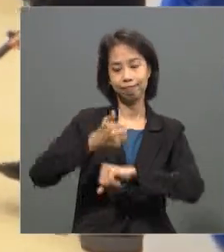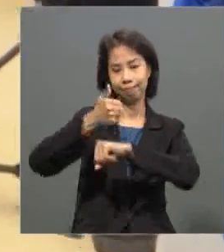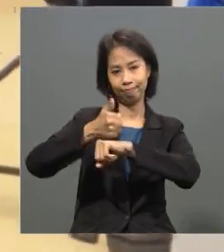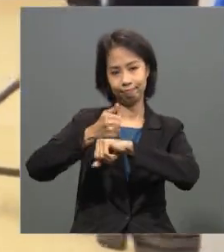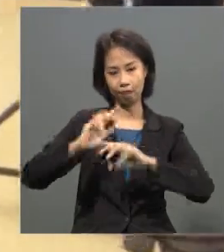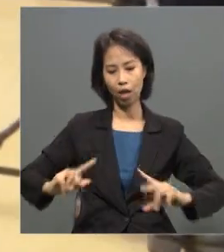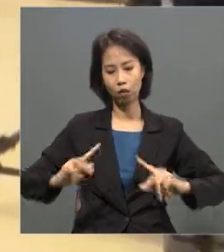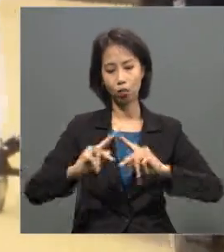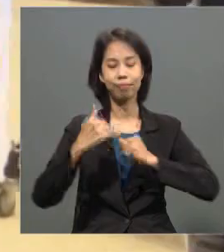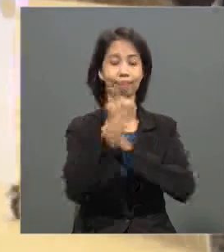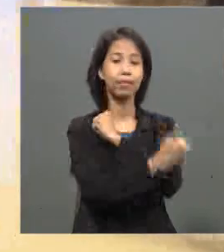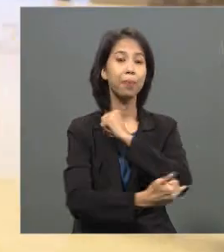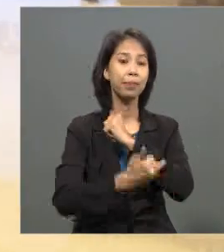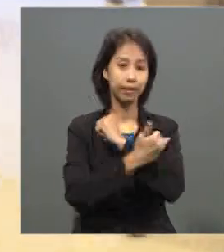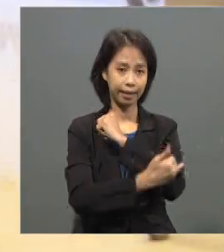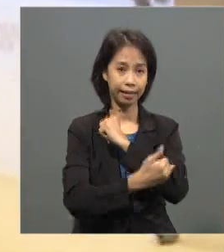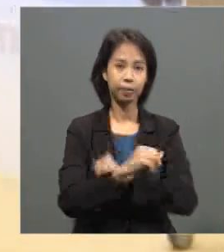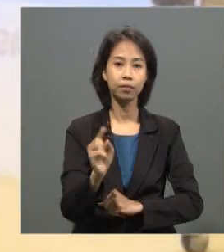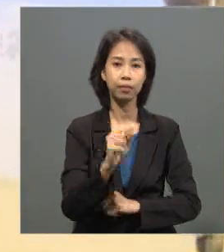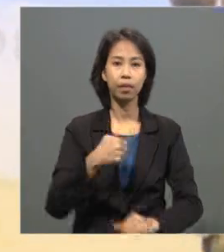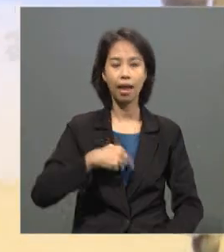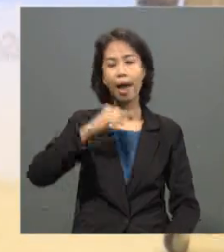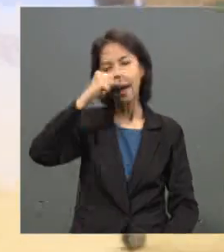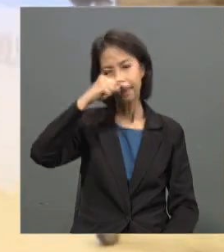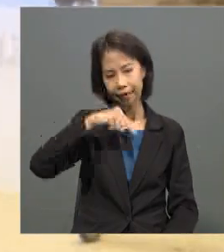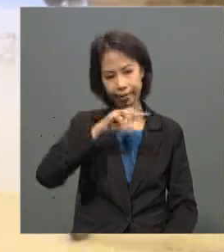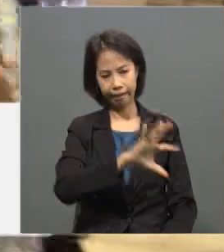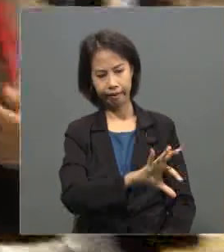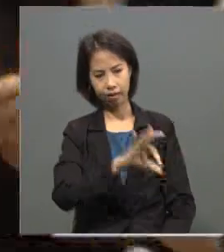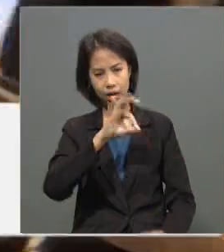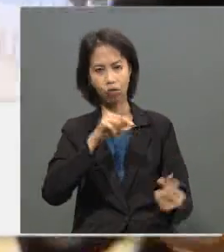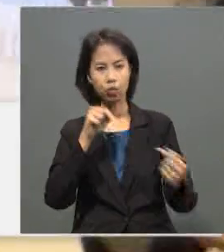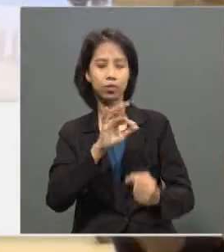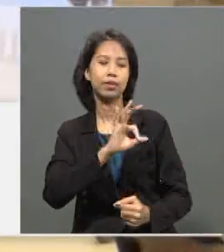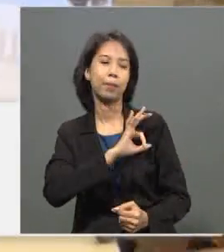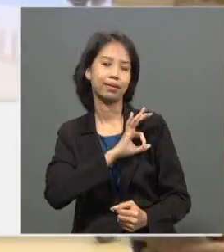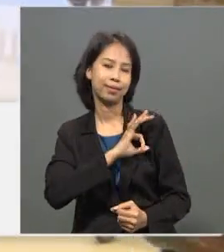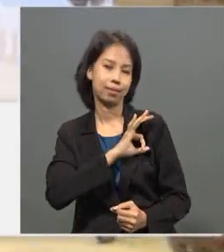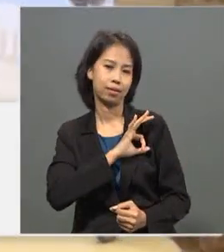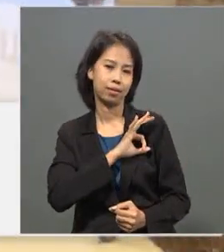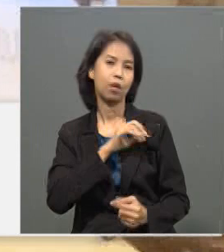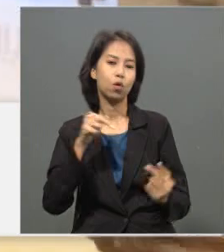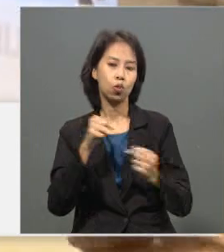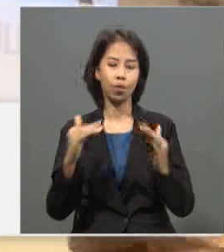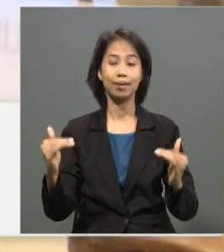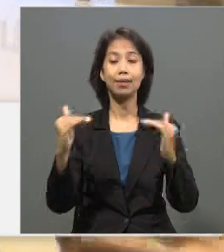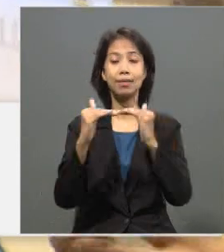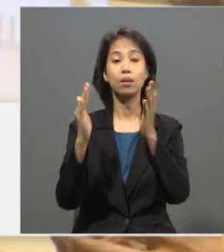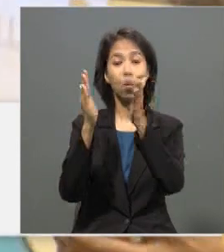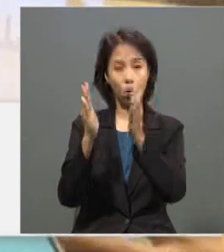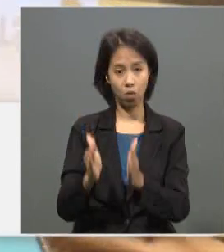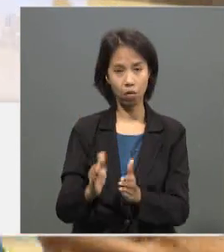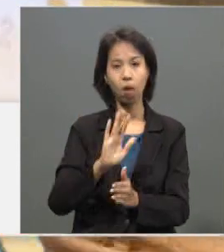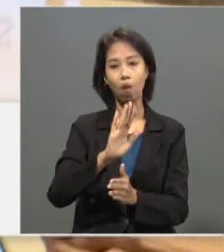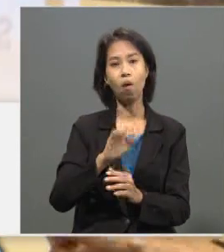กระทรวงการต่างประเทศระบุถึงกรณีที่ประเทศไทยคได้รับเลือกตั้งเป็นสมาชิกคณมนตรีสิทธิมนุษยชนแห่ง